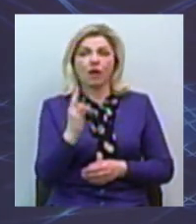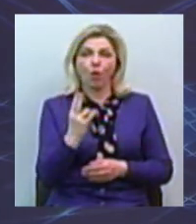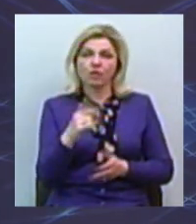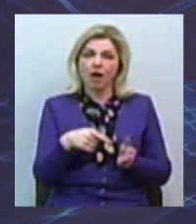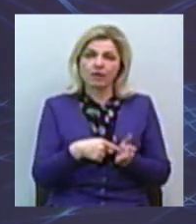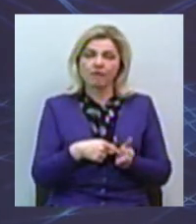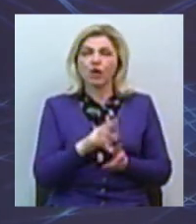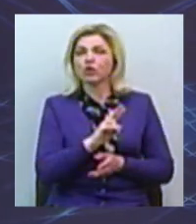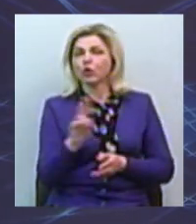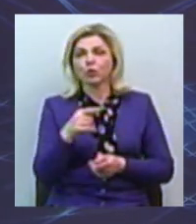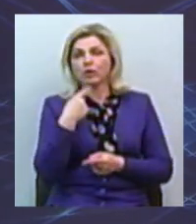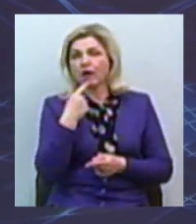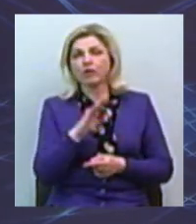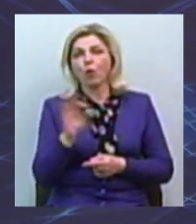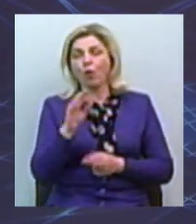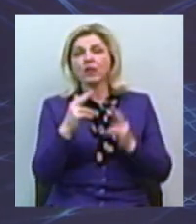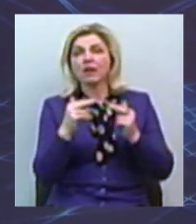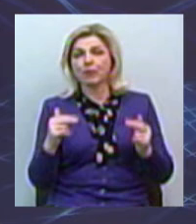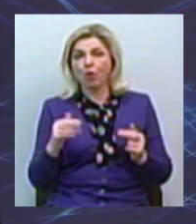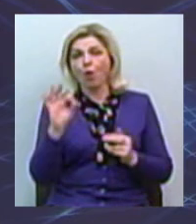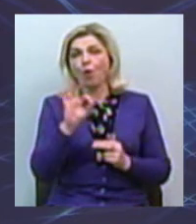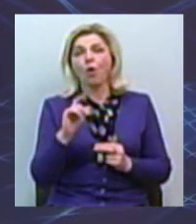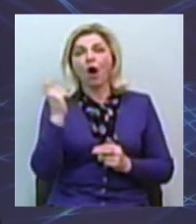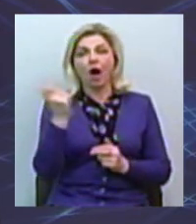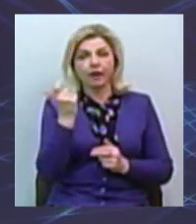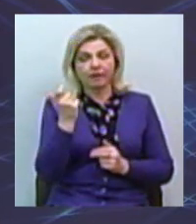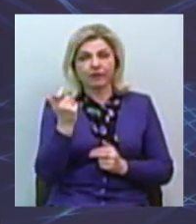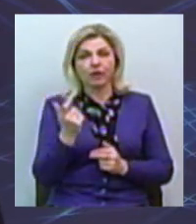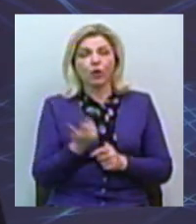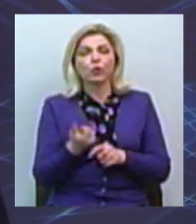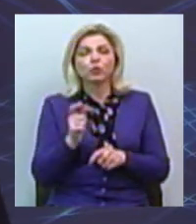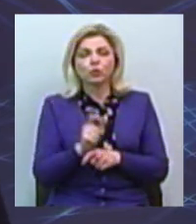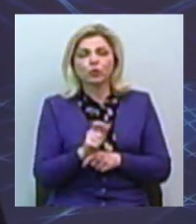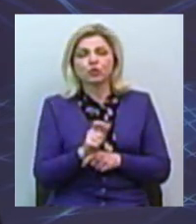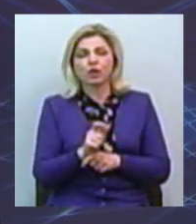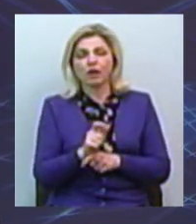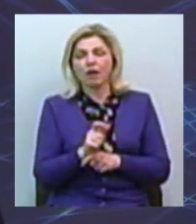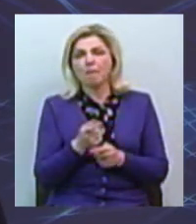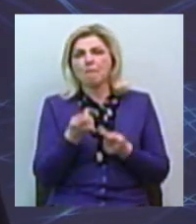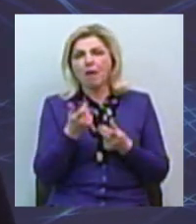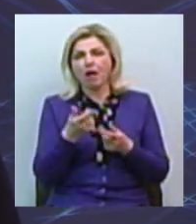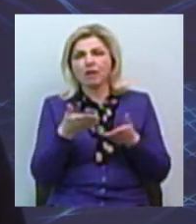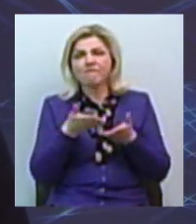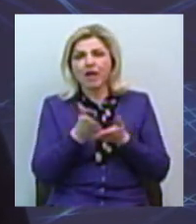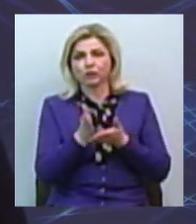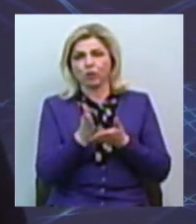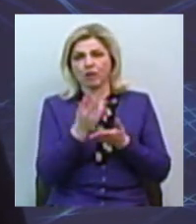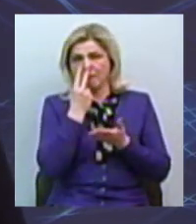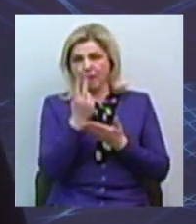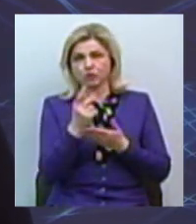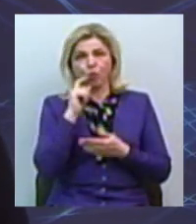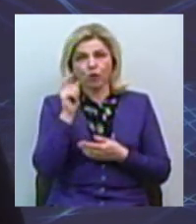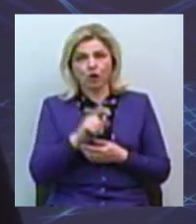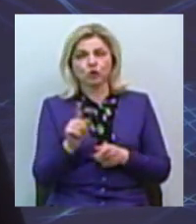не каже про Дніпро, про Харків. Тобто дуже викривлене бачення України, як що